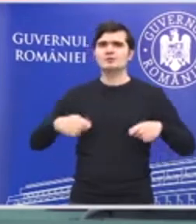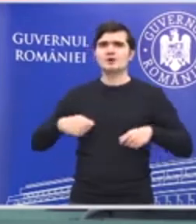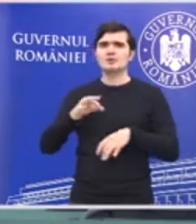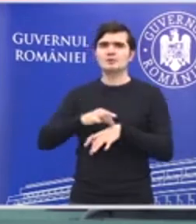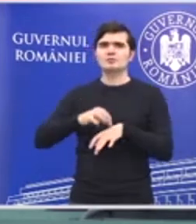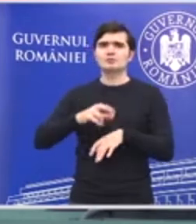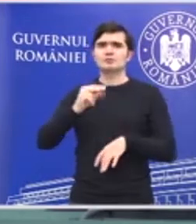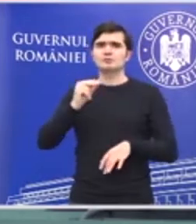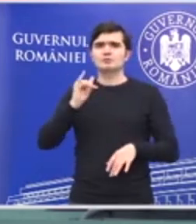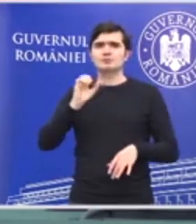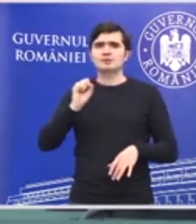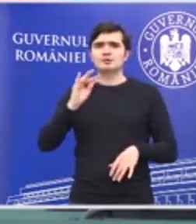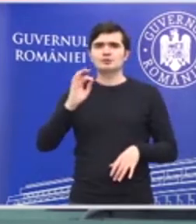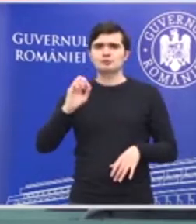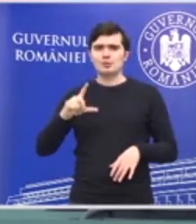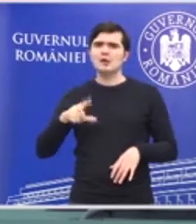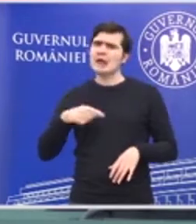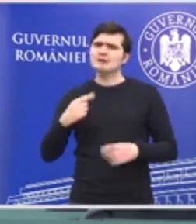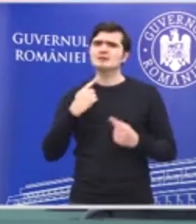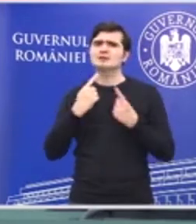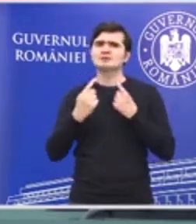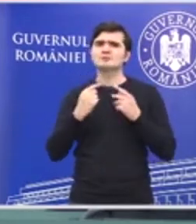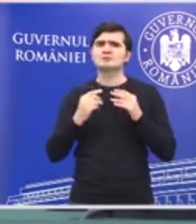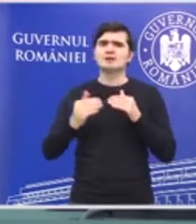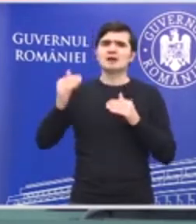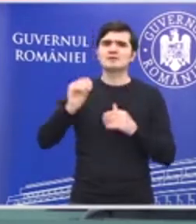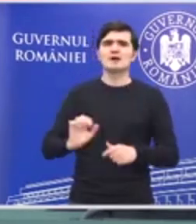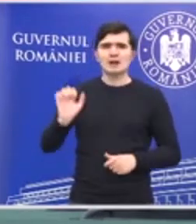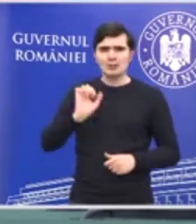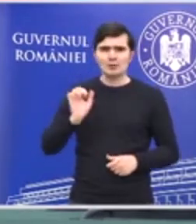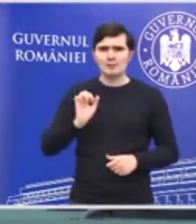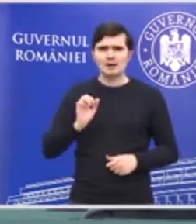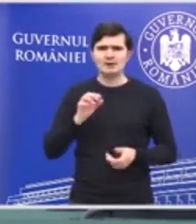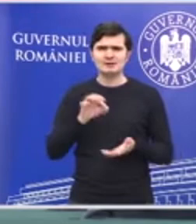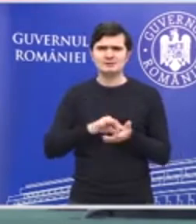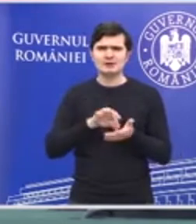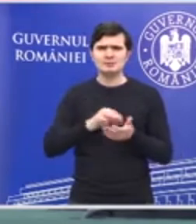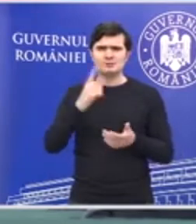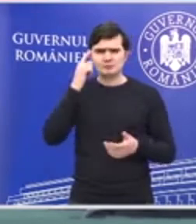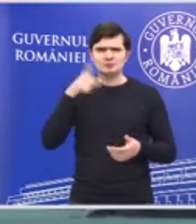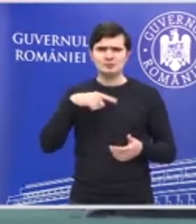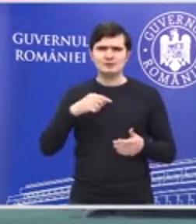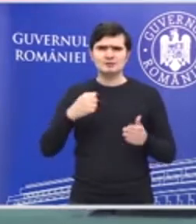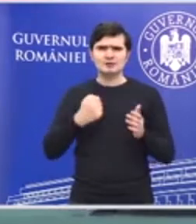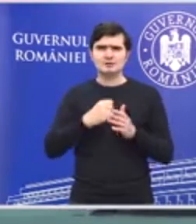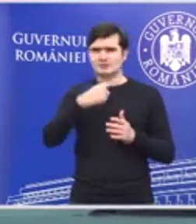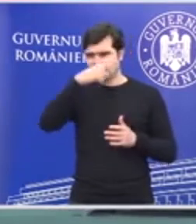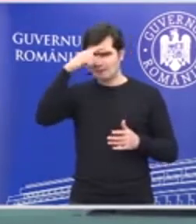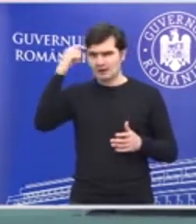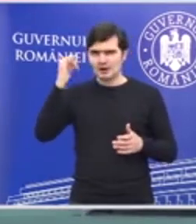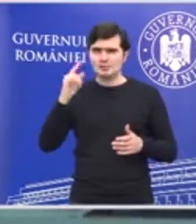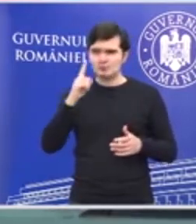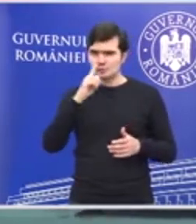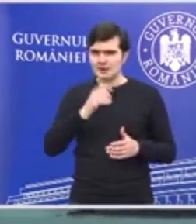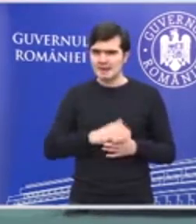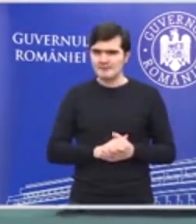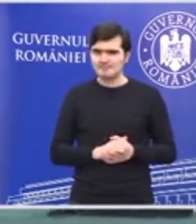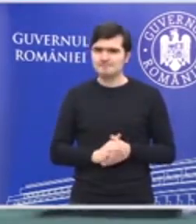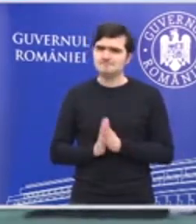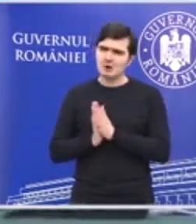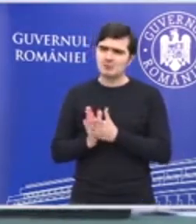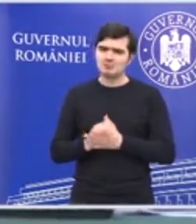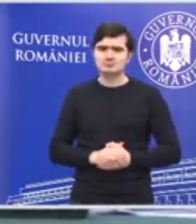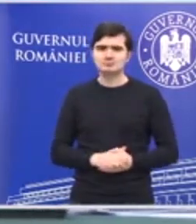Sunt discuții la nivel european, însă termenul, din câte știu, este vară, în iunie. Vă rog, doamna